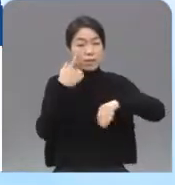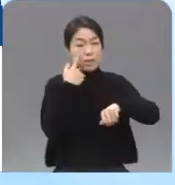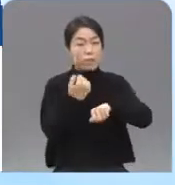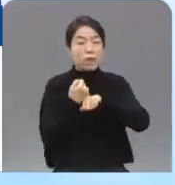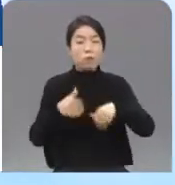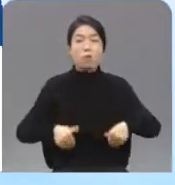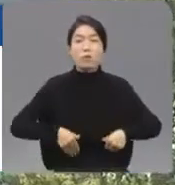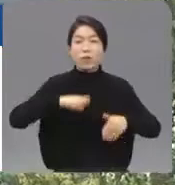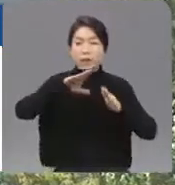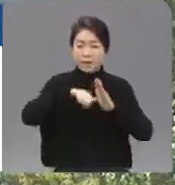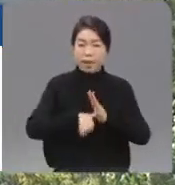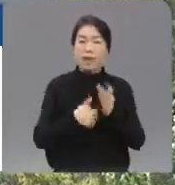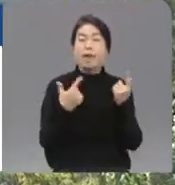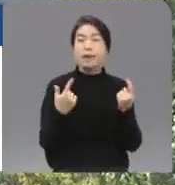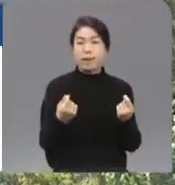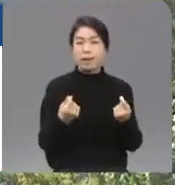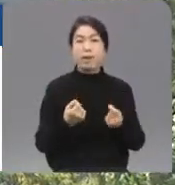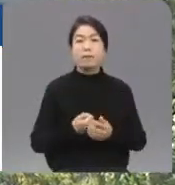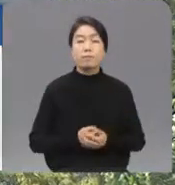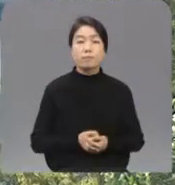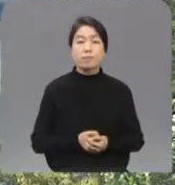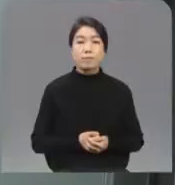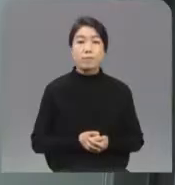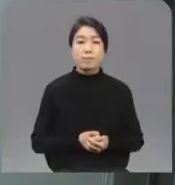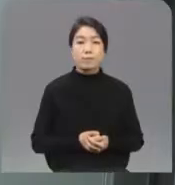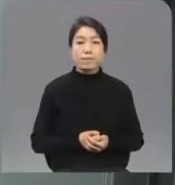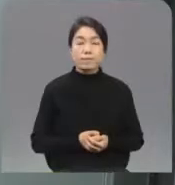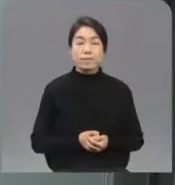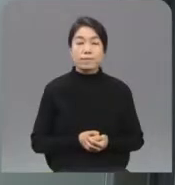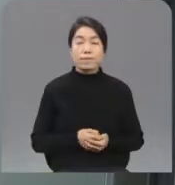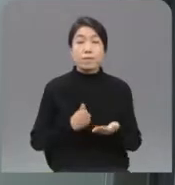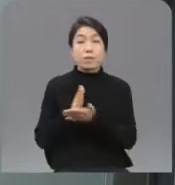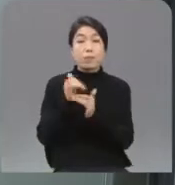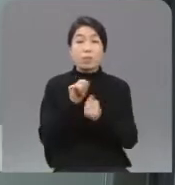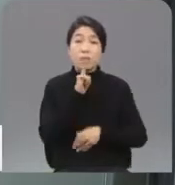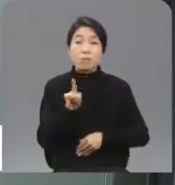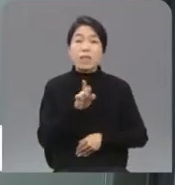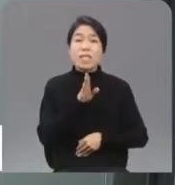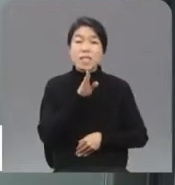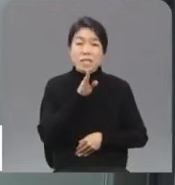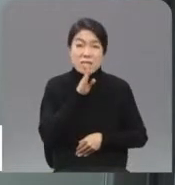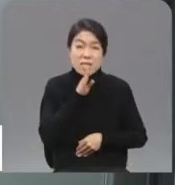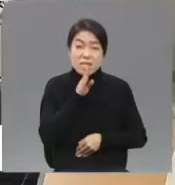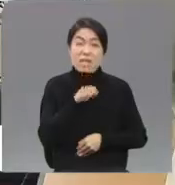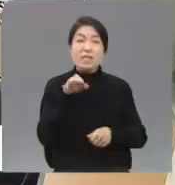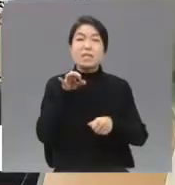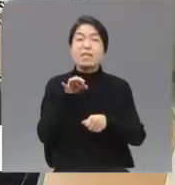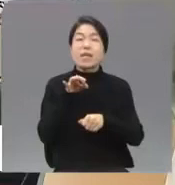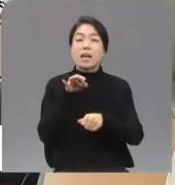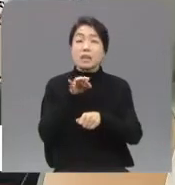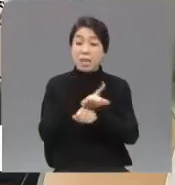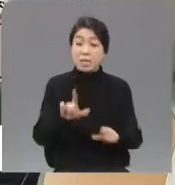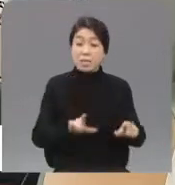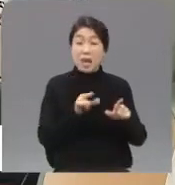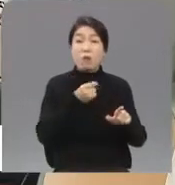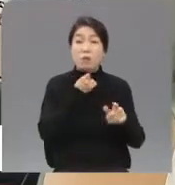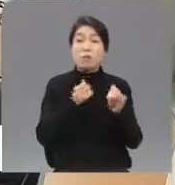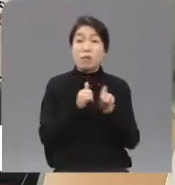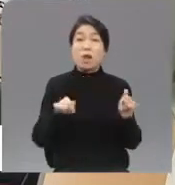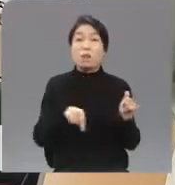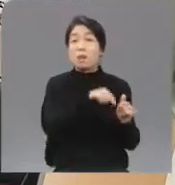발굴이 좀 필요한 시점이 되었다 이렇게 보여집니다 전문가들은 실수요자 중심의 대출 금리 부담